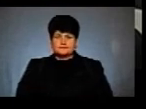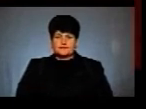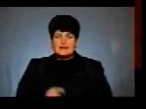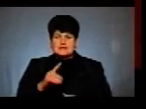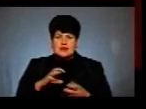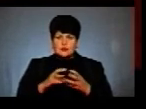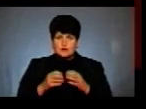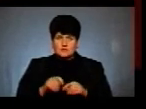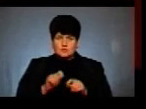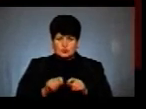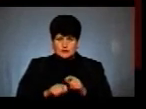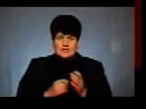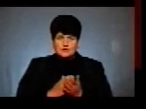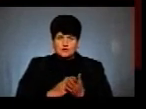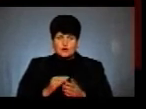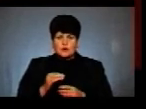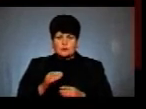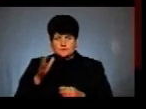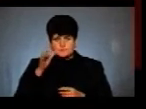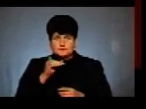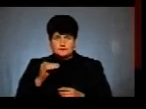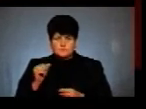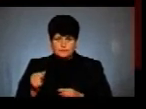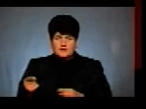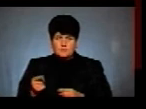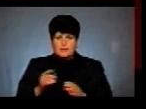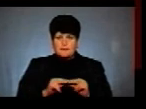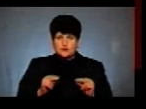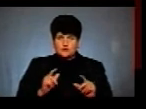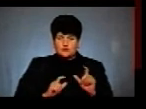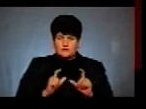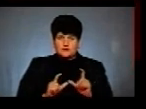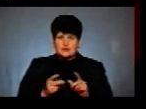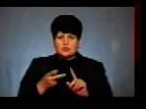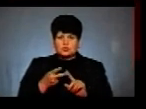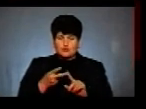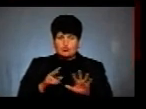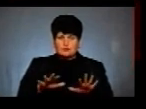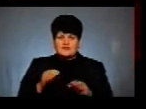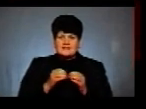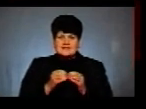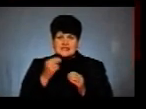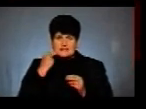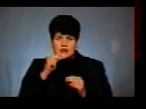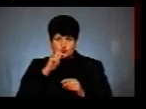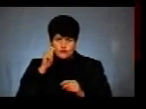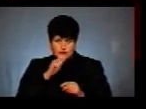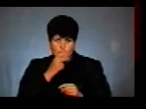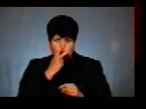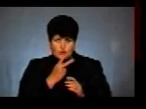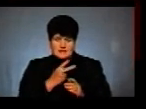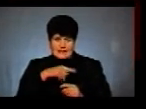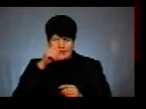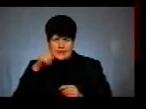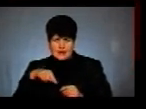результатами дослідження ресурсу «Освіта.ua», Тернопільський педагогічний університет на другому місці в десятці кращих в Україні. Попрошу зараз показати